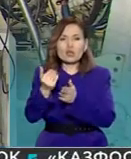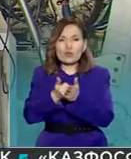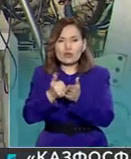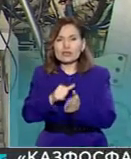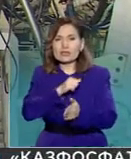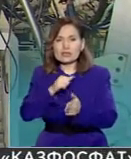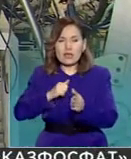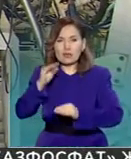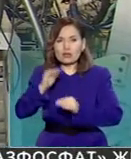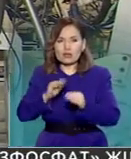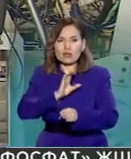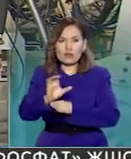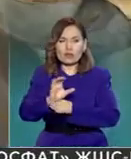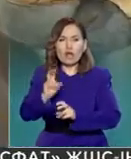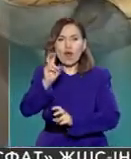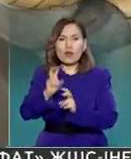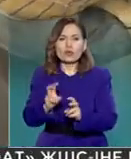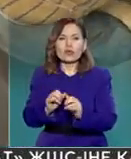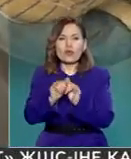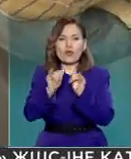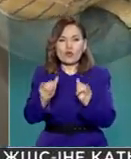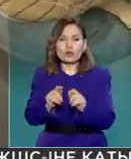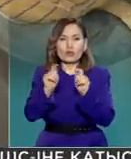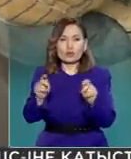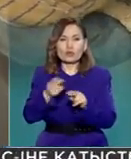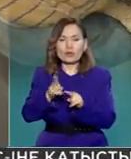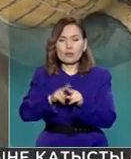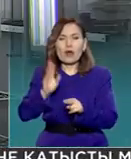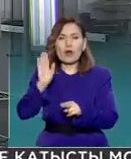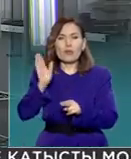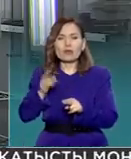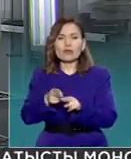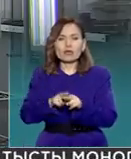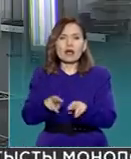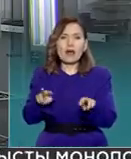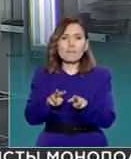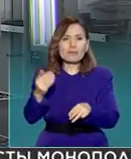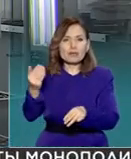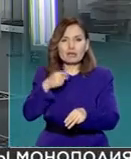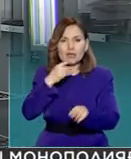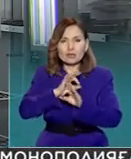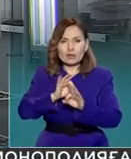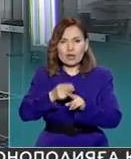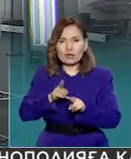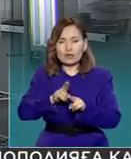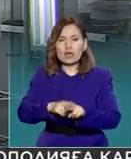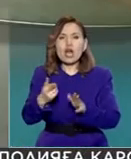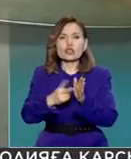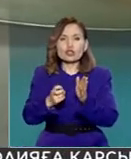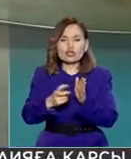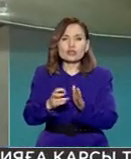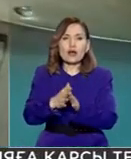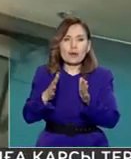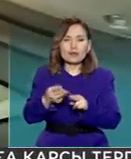Осылайша отандық өнеркәсіптің көкжиегі кеңейеді. Индустрия және инфрақұрылымдық даму министрі Қайырбек Өскенбаевтың айтуынша, 700-ден